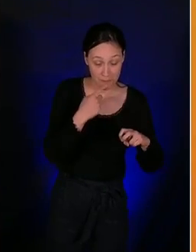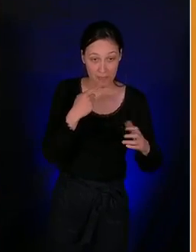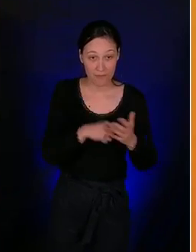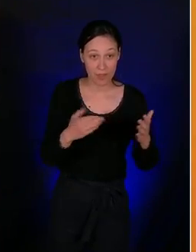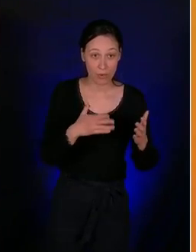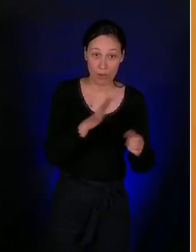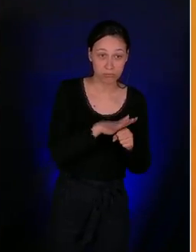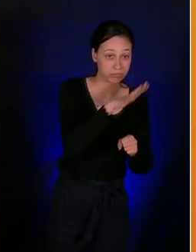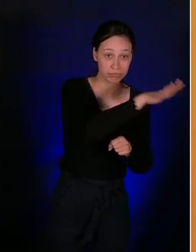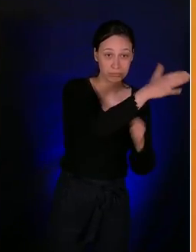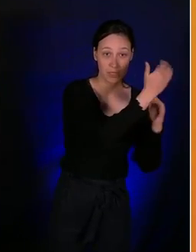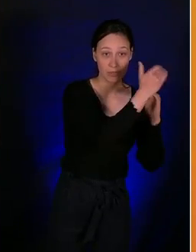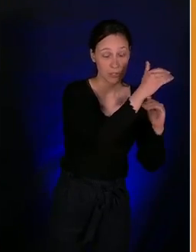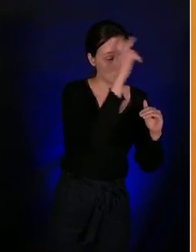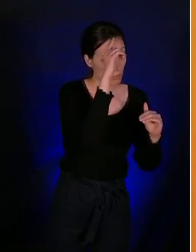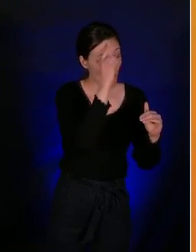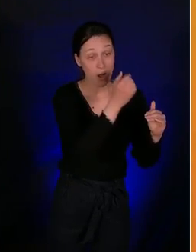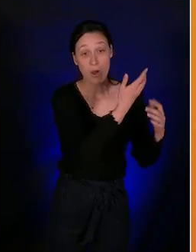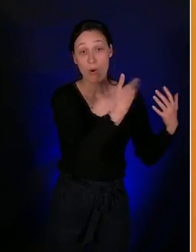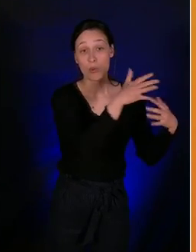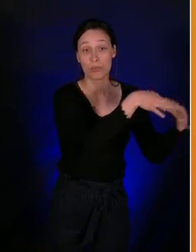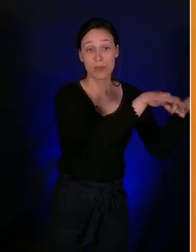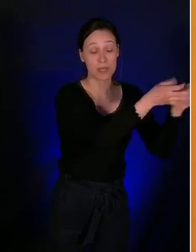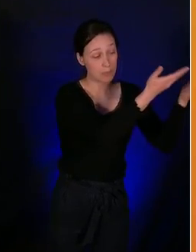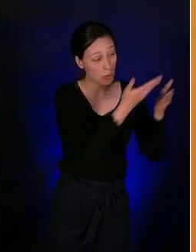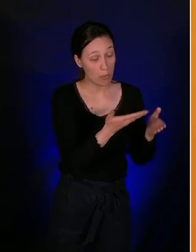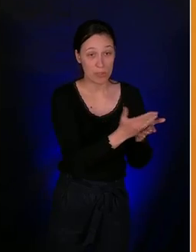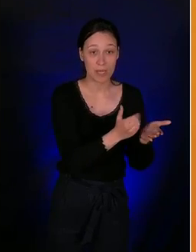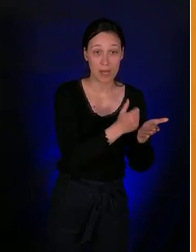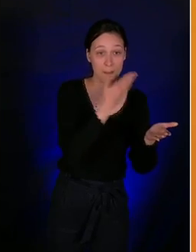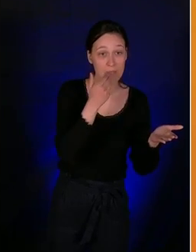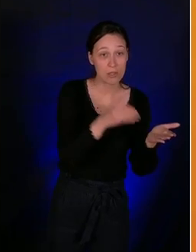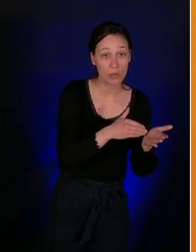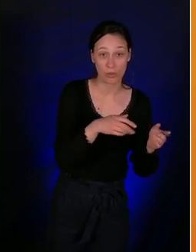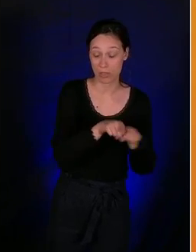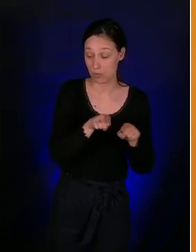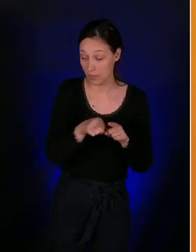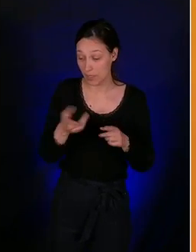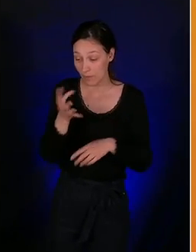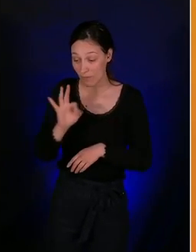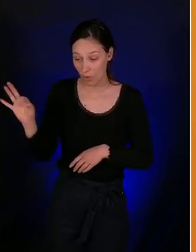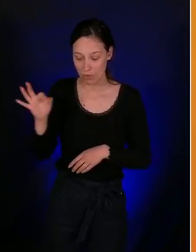déjà par les salaires, mais aussi par le changement des métiers, hein, la recherche qui tend